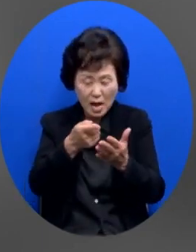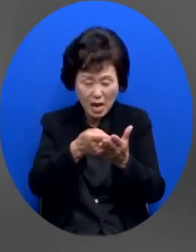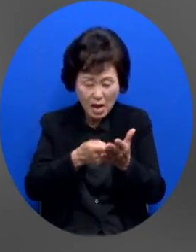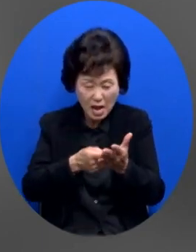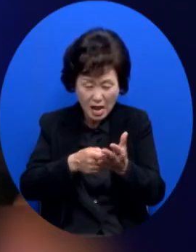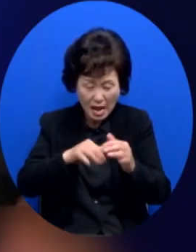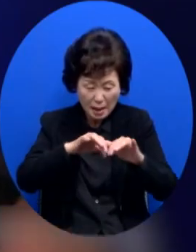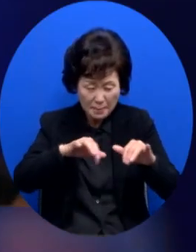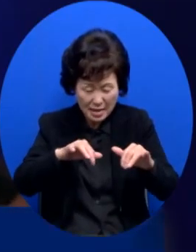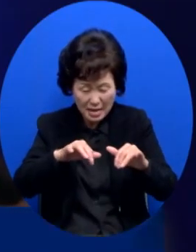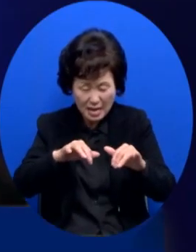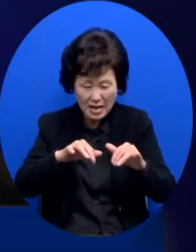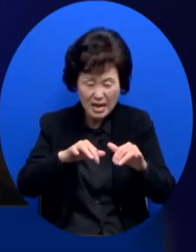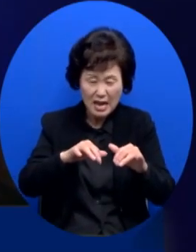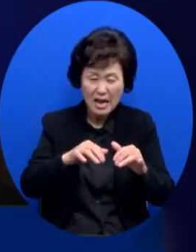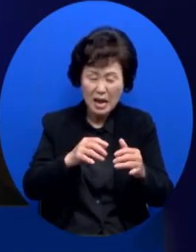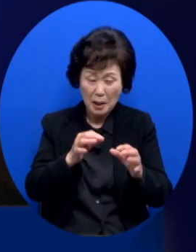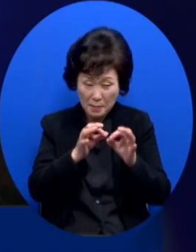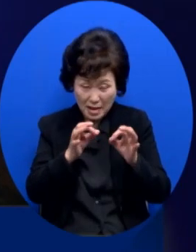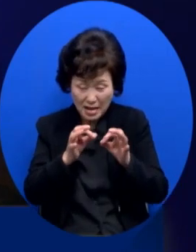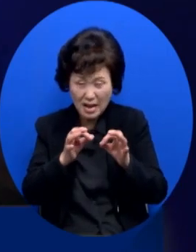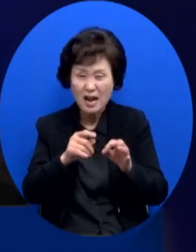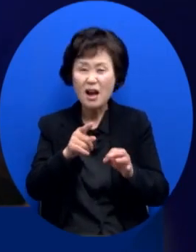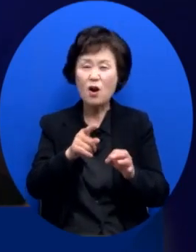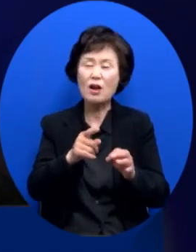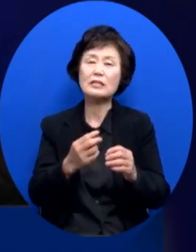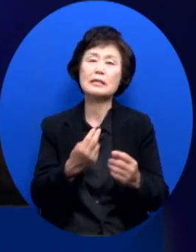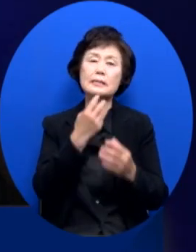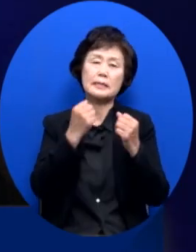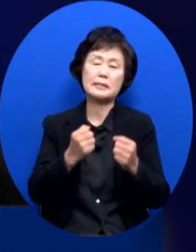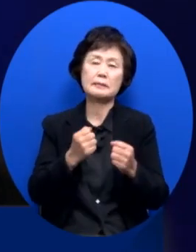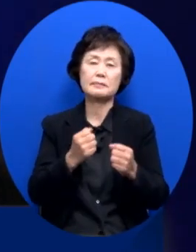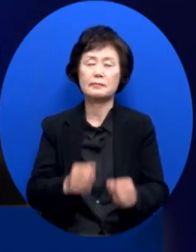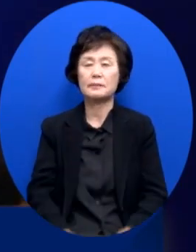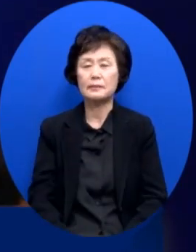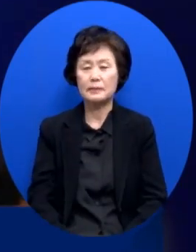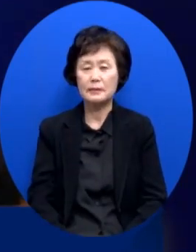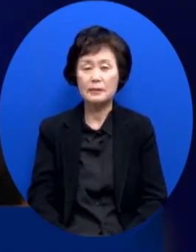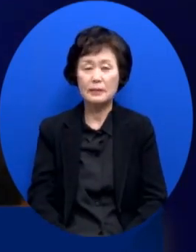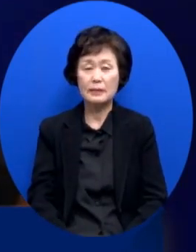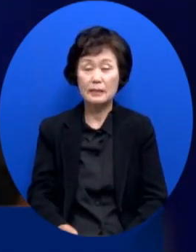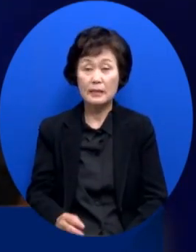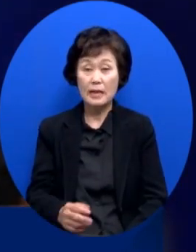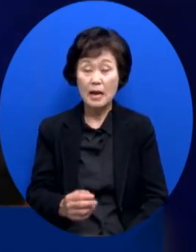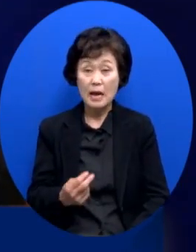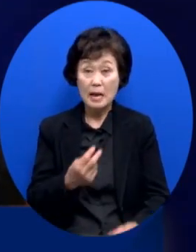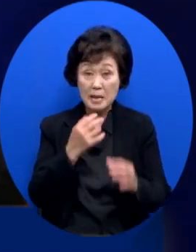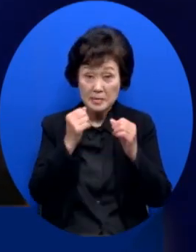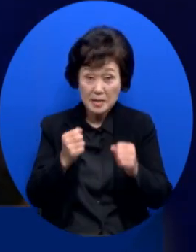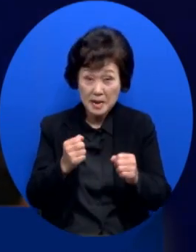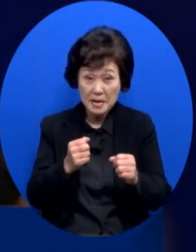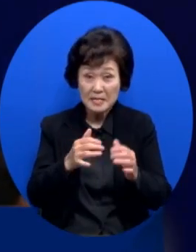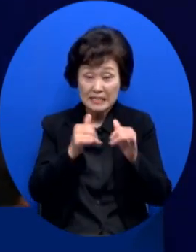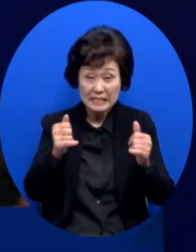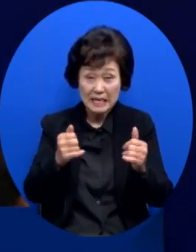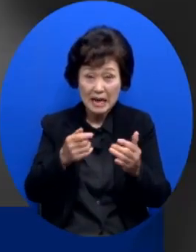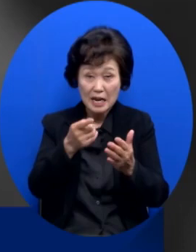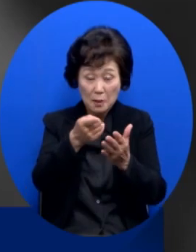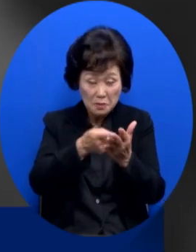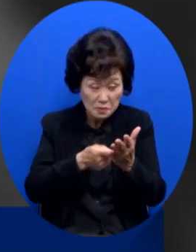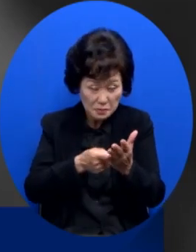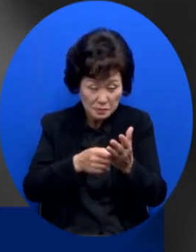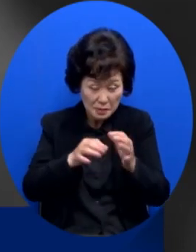살아남았습니다. I was born as a miracle because nobody knew at that time what Mengele put in their bodies, what